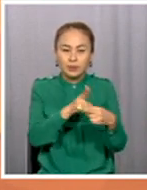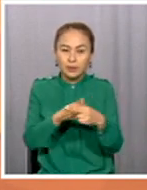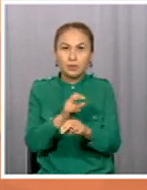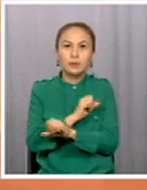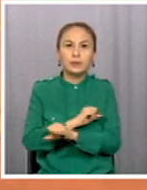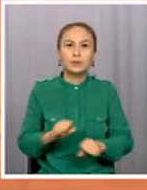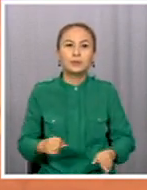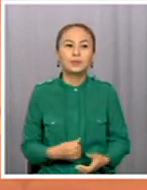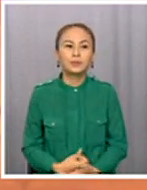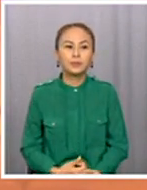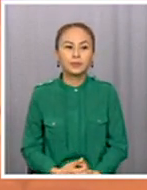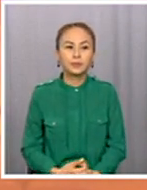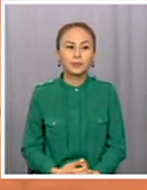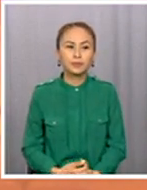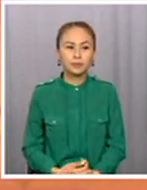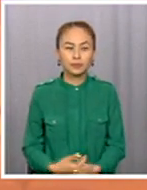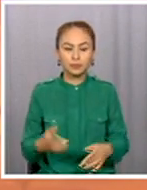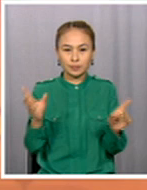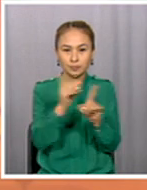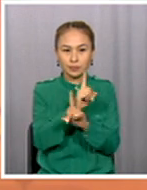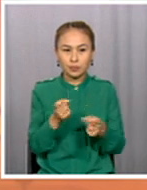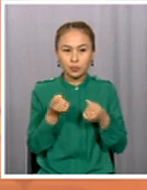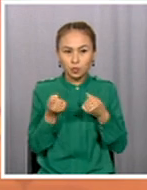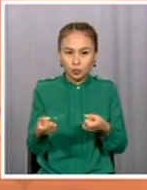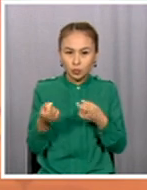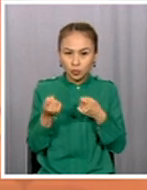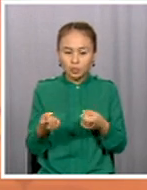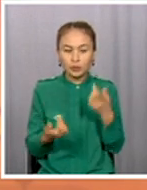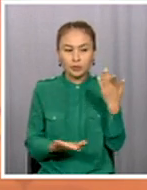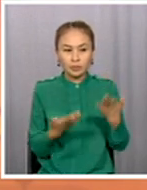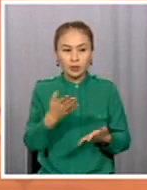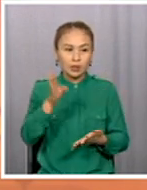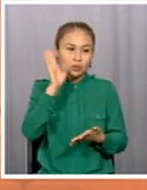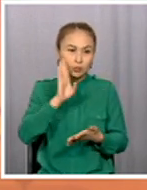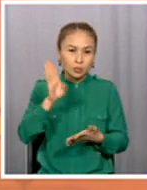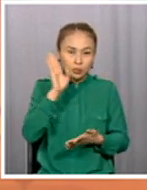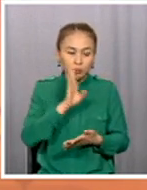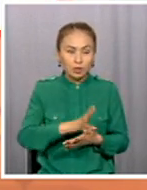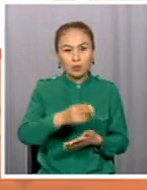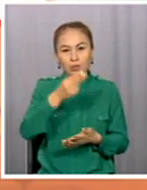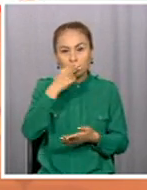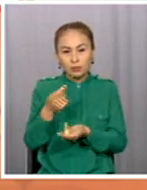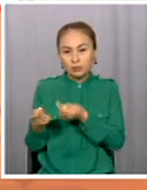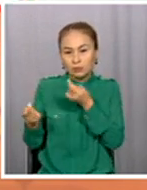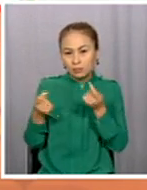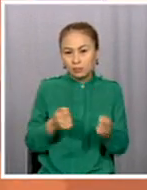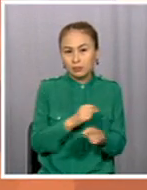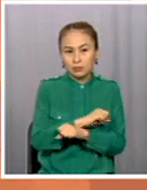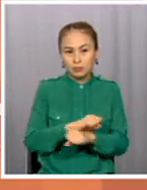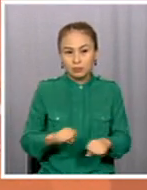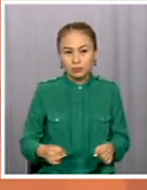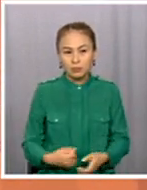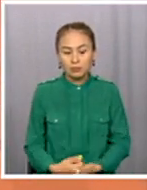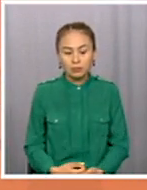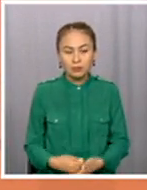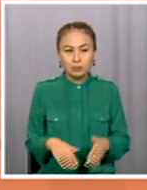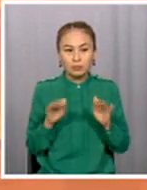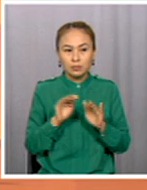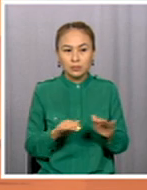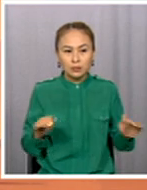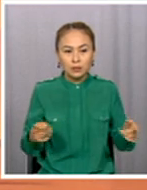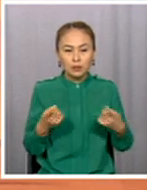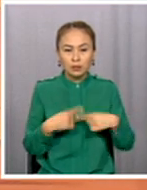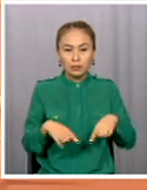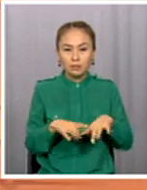жасамаңдар. Мұражай ішіне қоқыс тастауға және су немесе тамақ алып кіруге болмайды. Балалар,